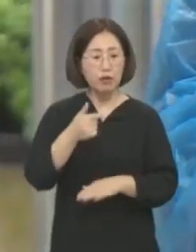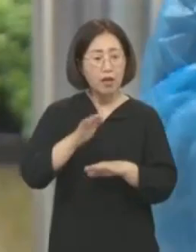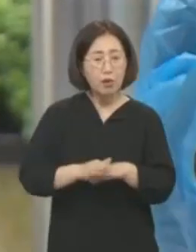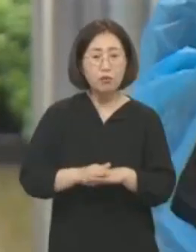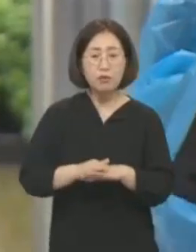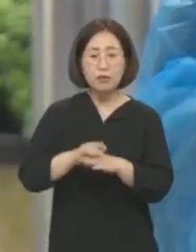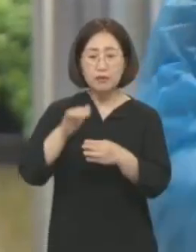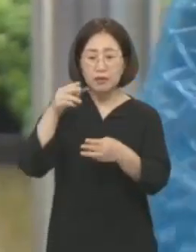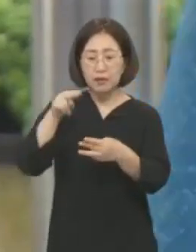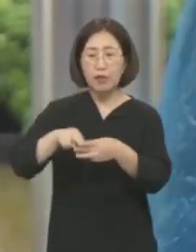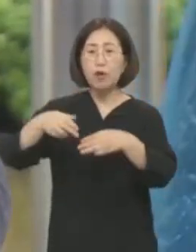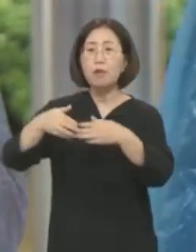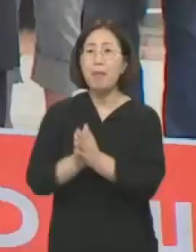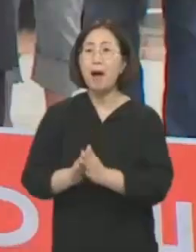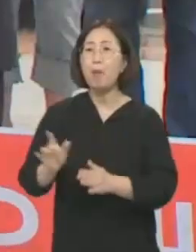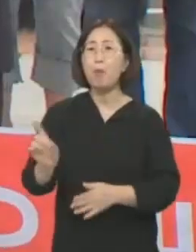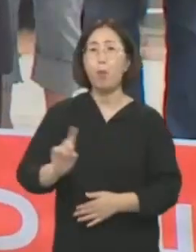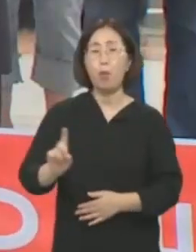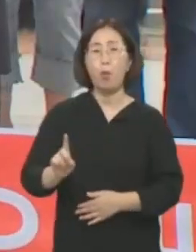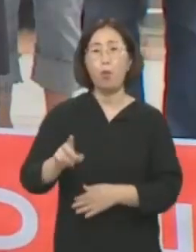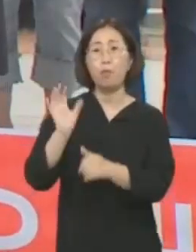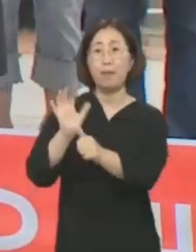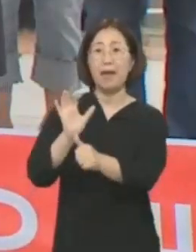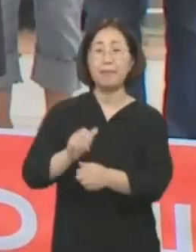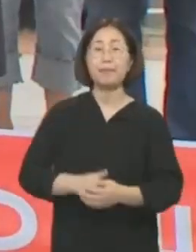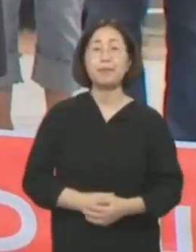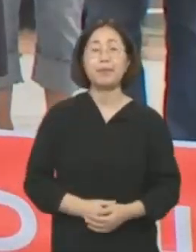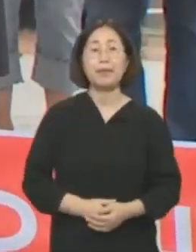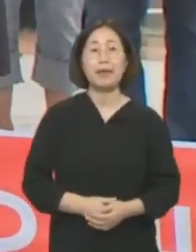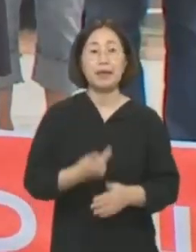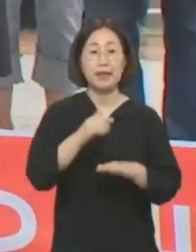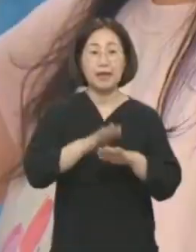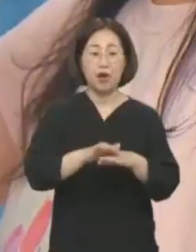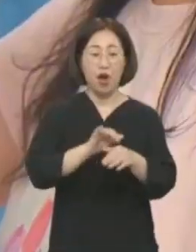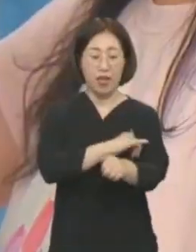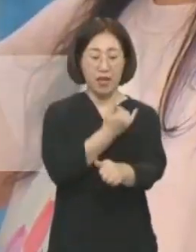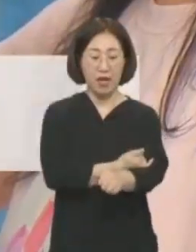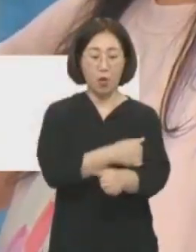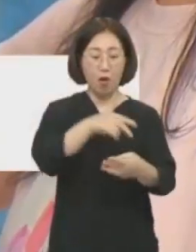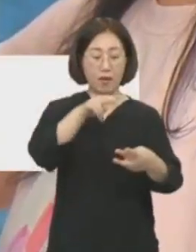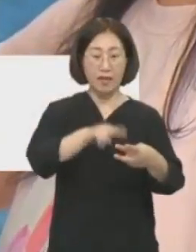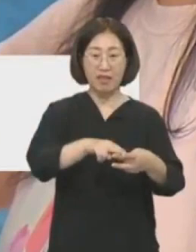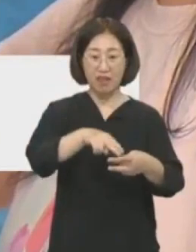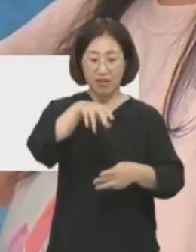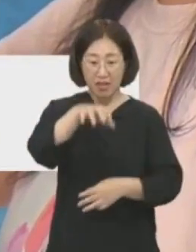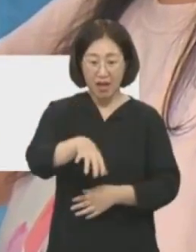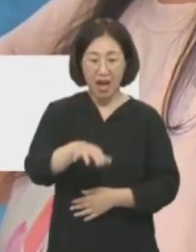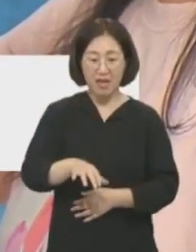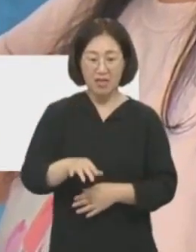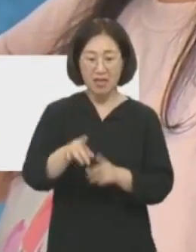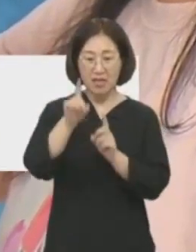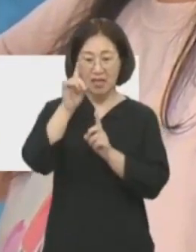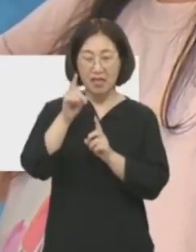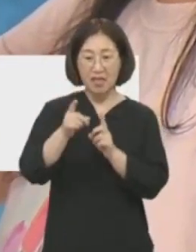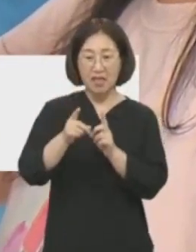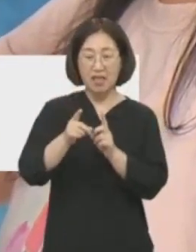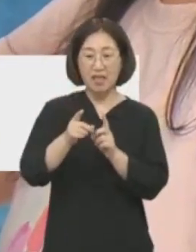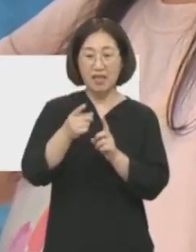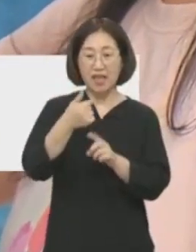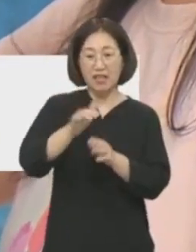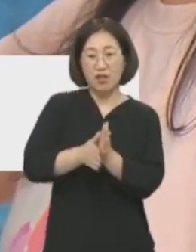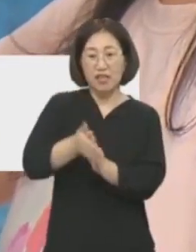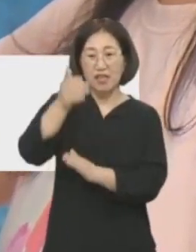행보는 반인권적인 처사라고 비판했습니다. 대전시 인권센터 자리에는 이장우 대전시장이 인권이 아니라